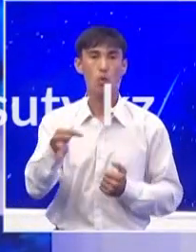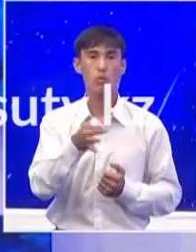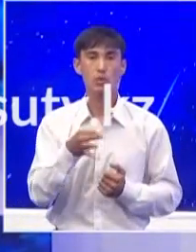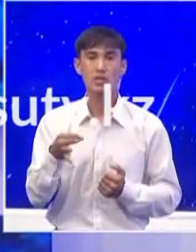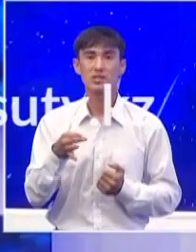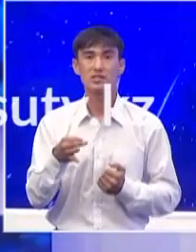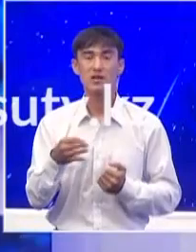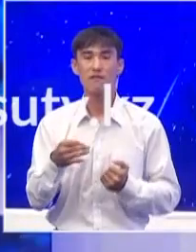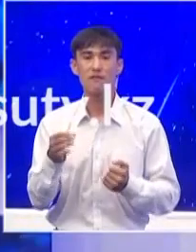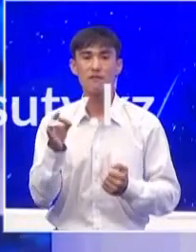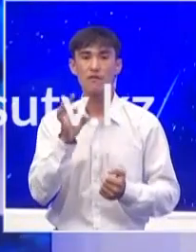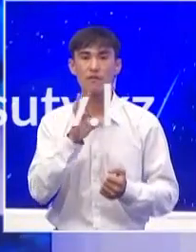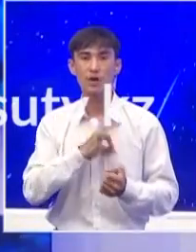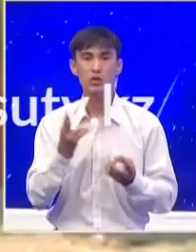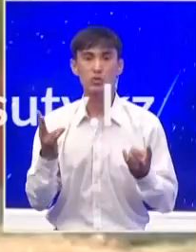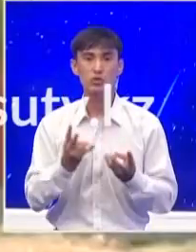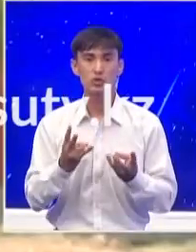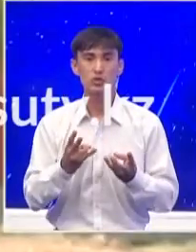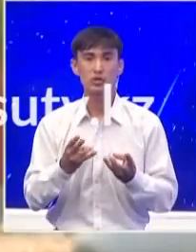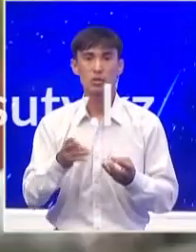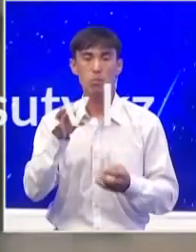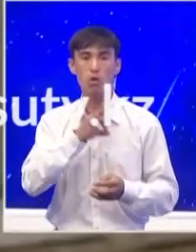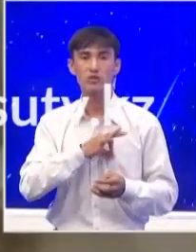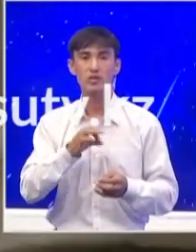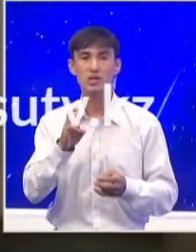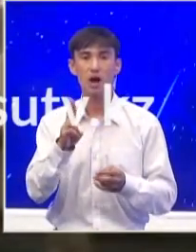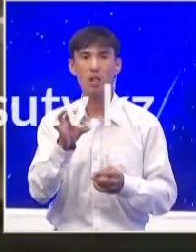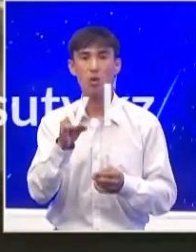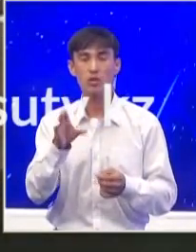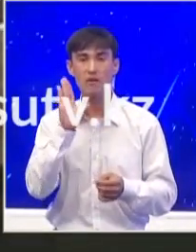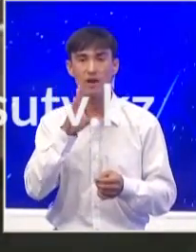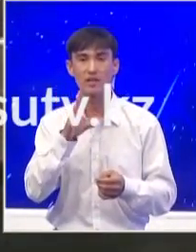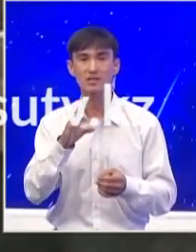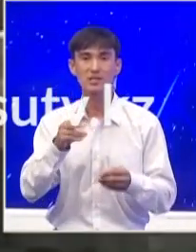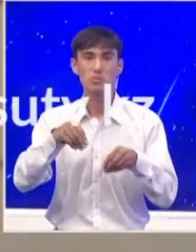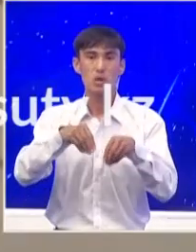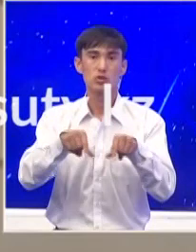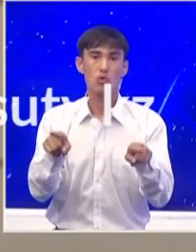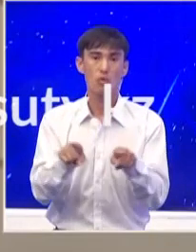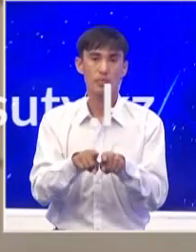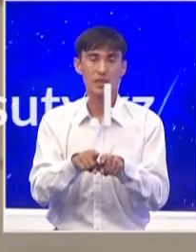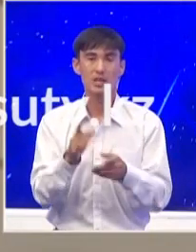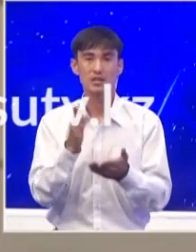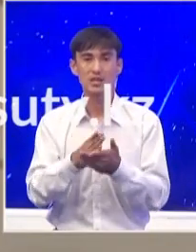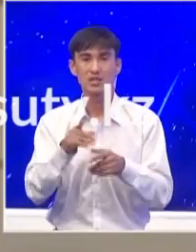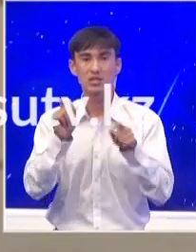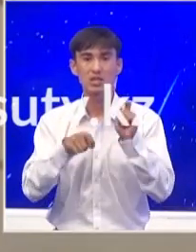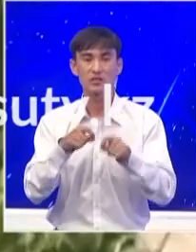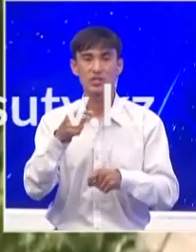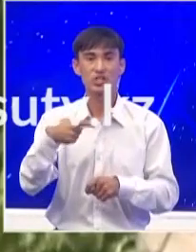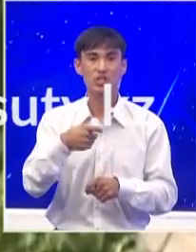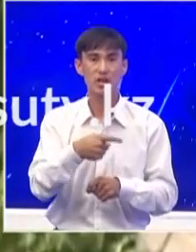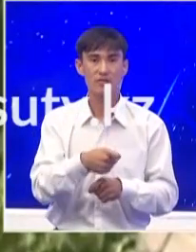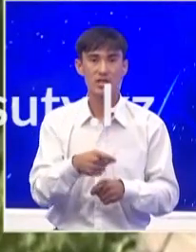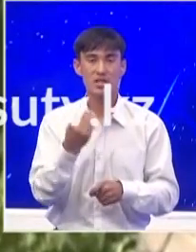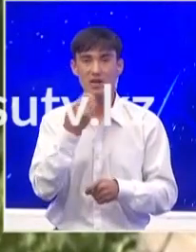вынуждены пользоваться колонками сообщает хабар 24-го давних с песком порой попадают и дождевые черви и за